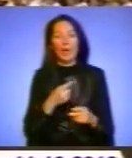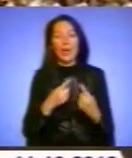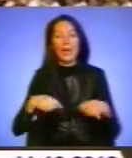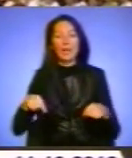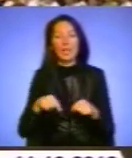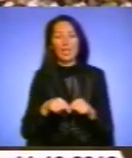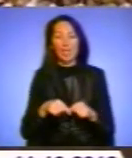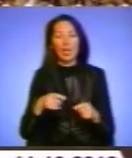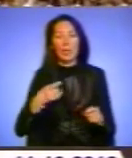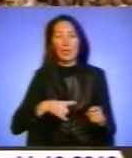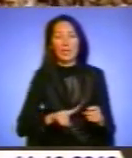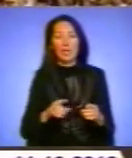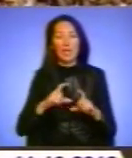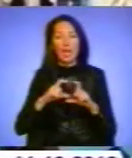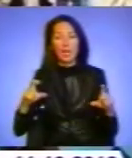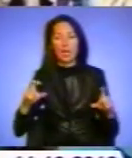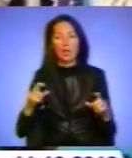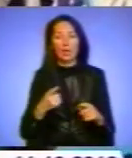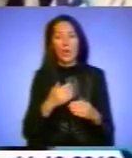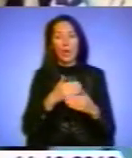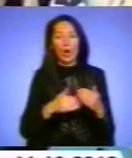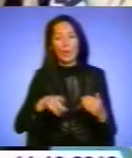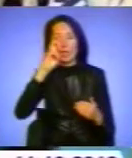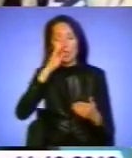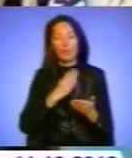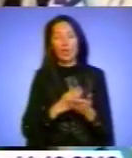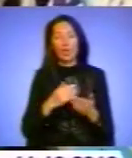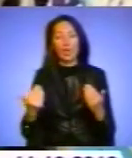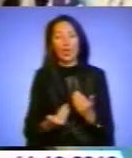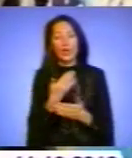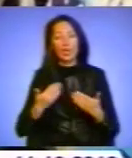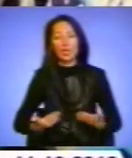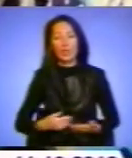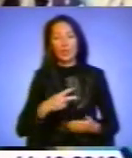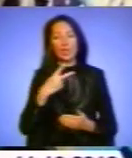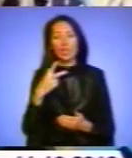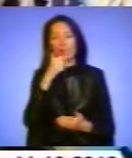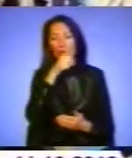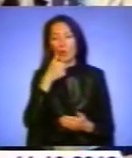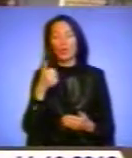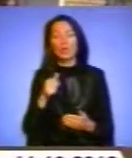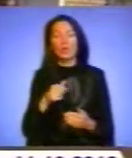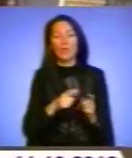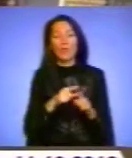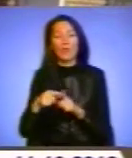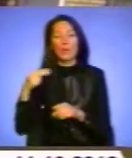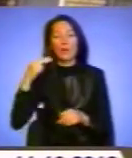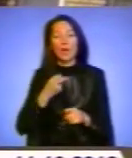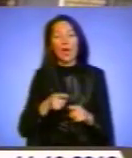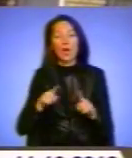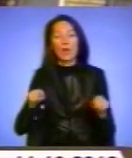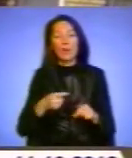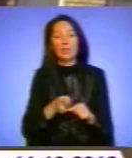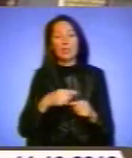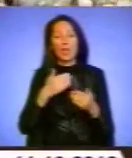Нині цьому сприяє державна програма «Нове життя». І вже у 2013 році, за словами президента, в Херсоні в рамках цієї програми також